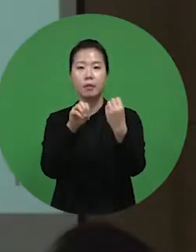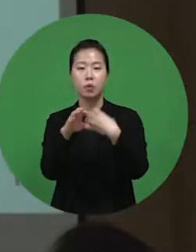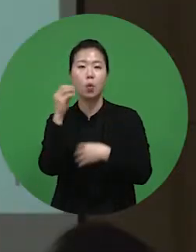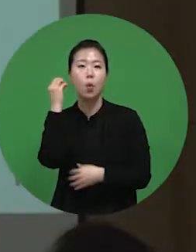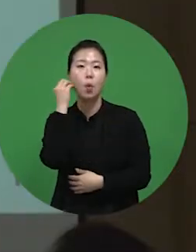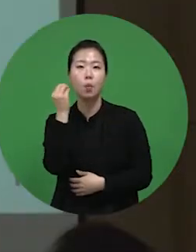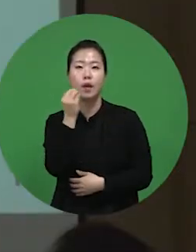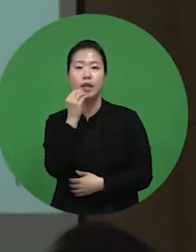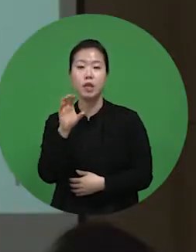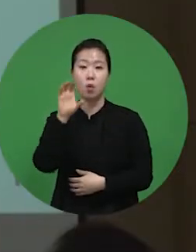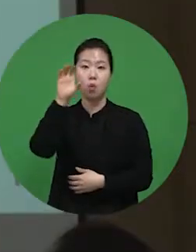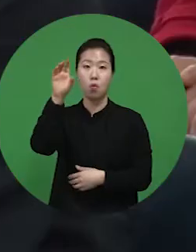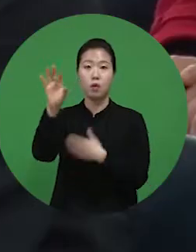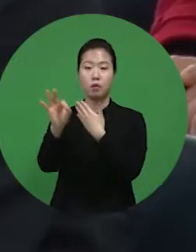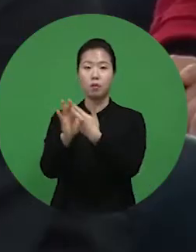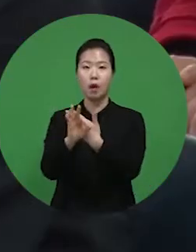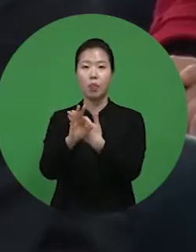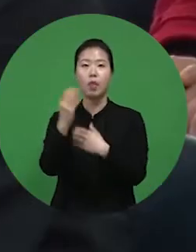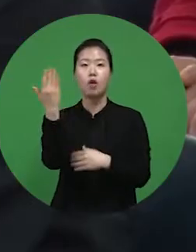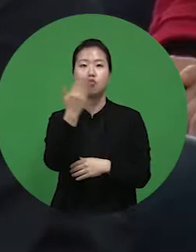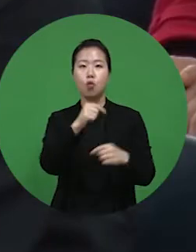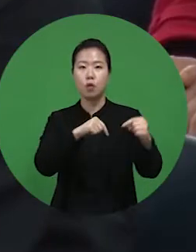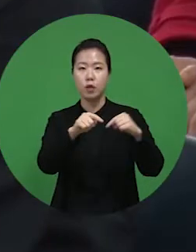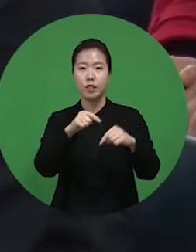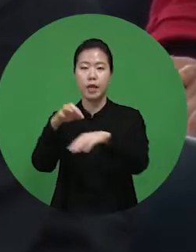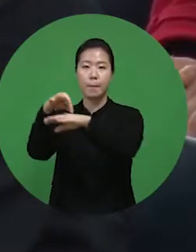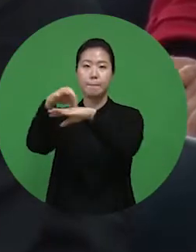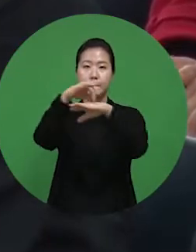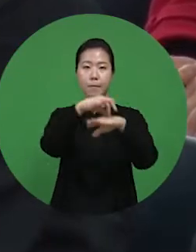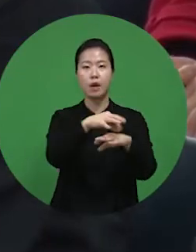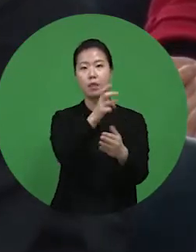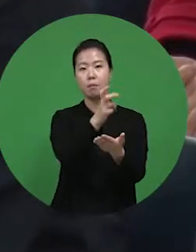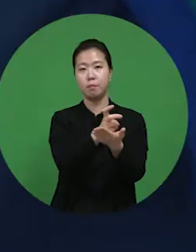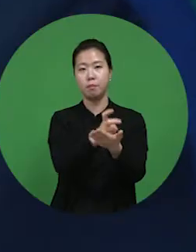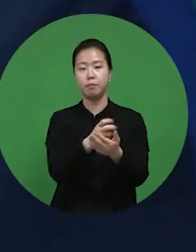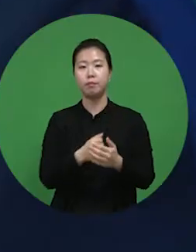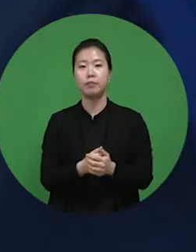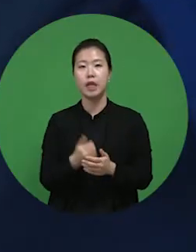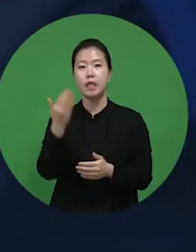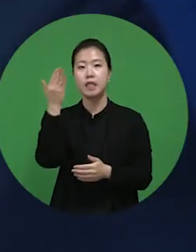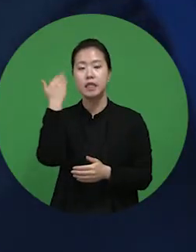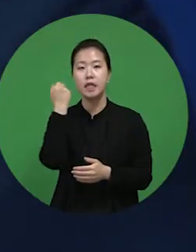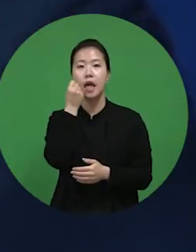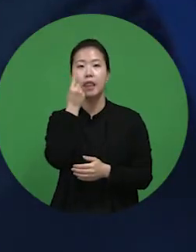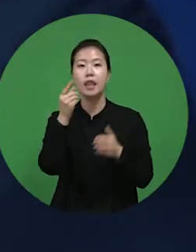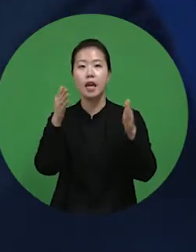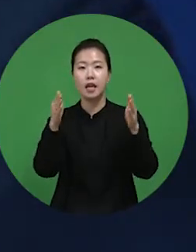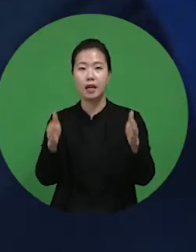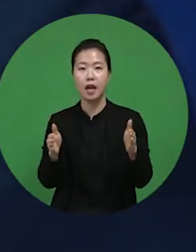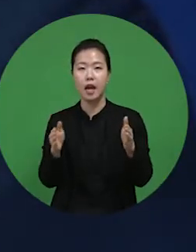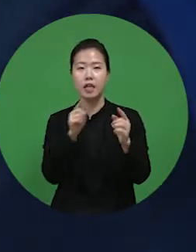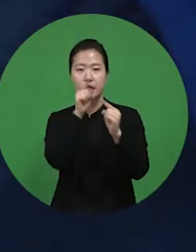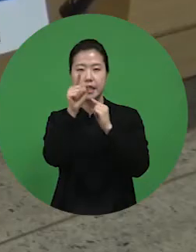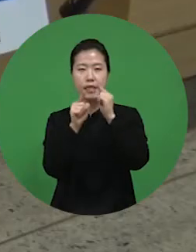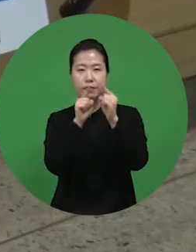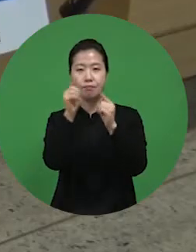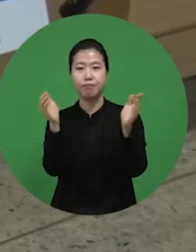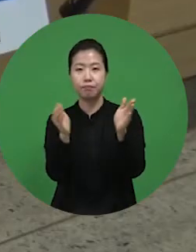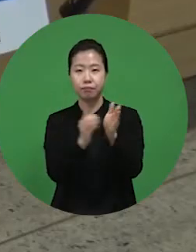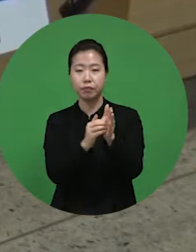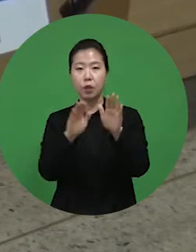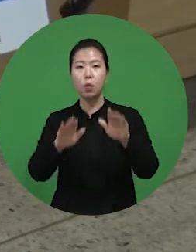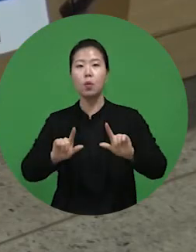응답소 홈페이지에 올리면 구정에 반영되는 제도인데요. 지난 약 한 달간 신청을